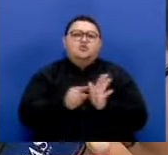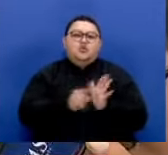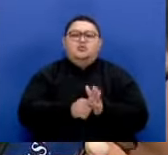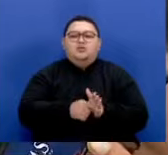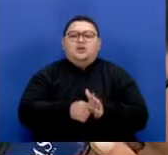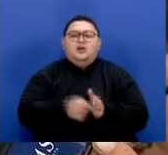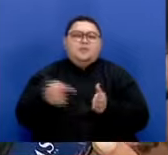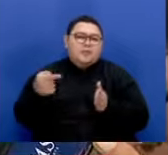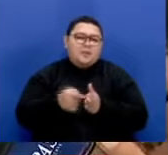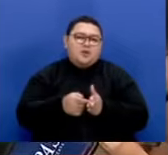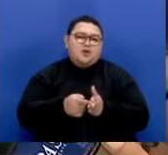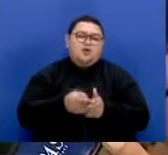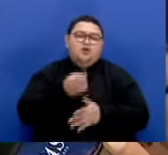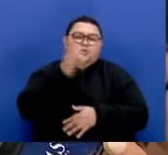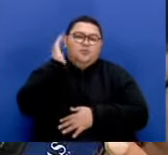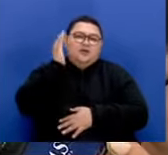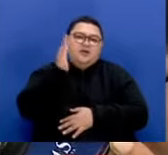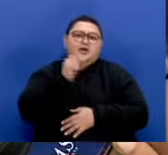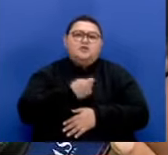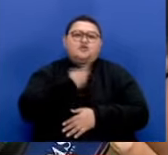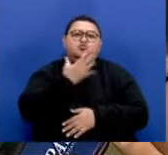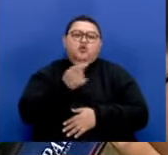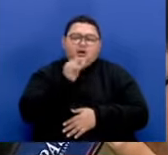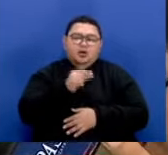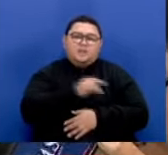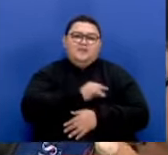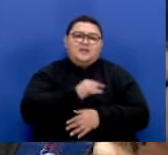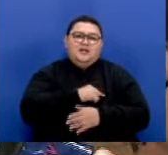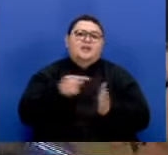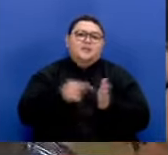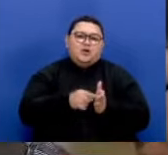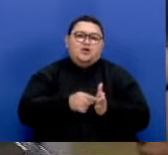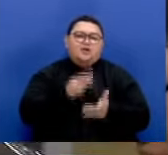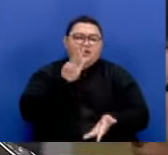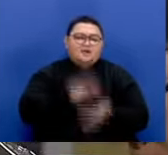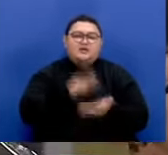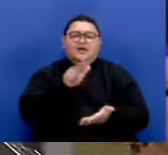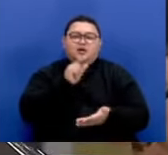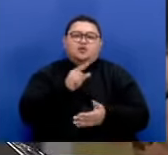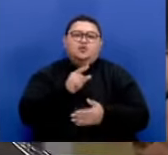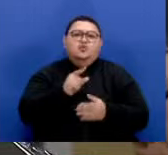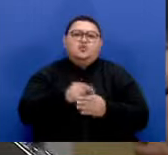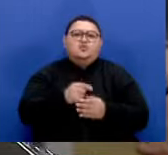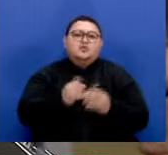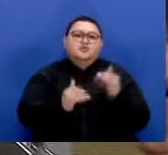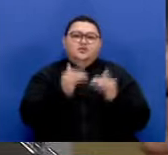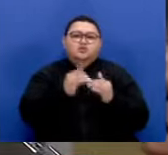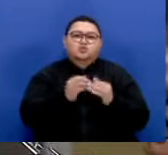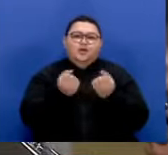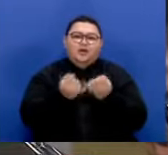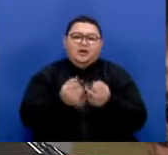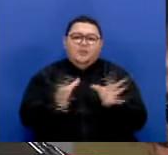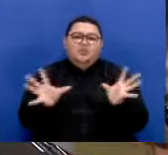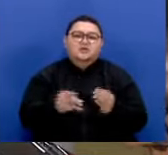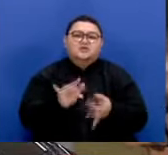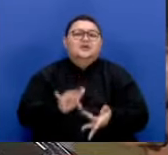Pemilu menegaskan bahwa perolehan suara peserta pemilu yang disahkan oleh KPU itu adalah berdasarkan rekapitulasi resmi yang